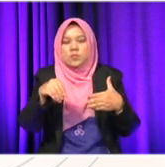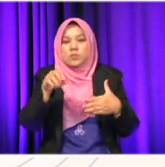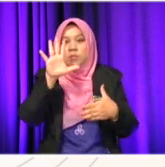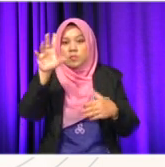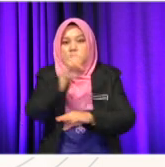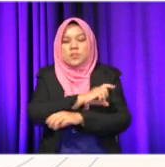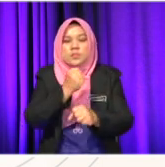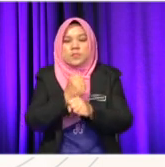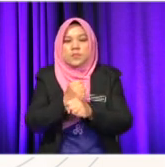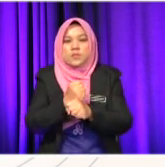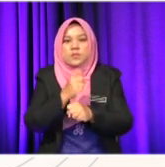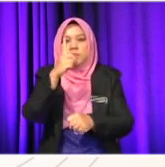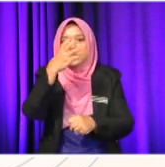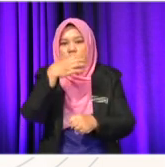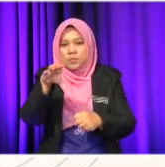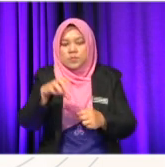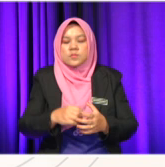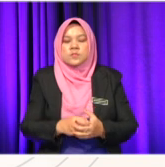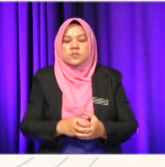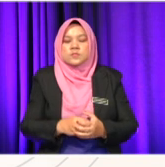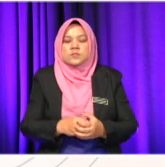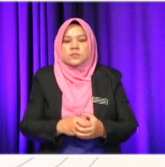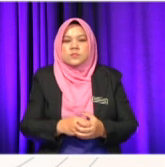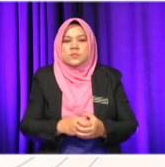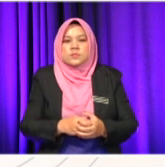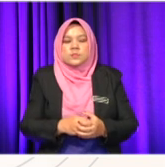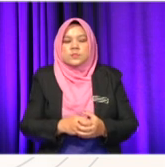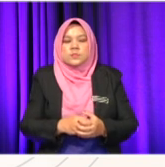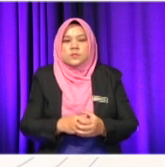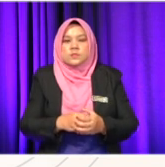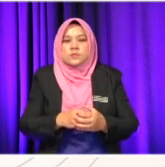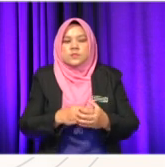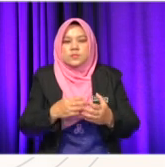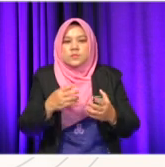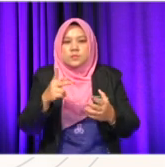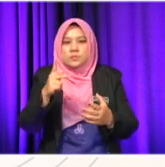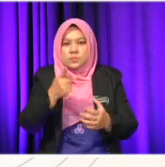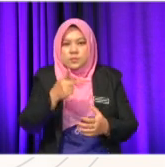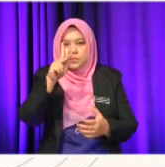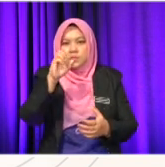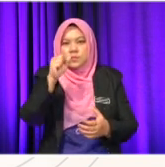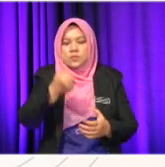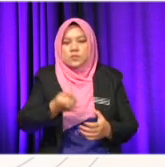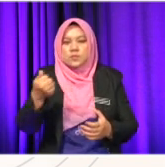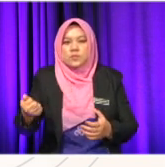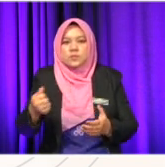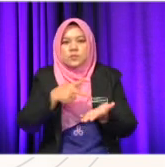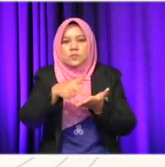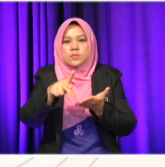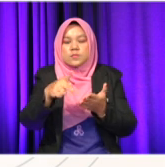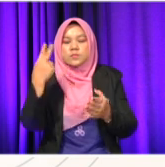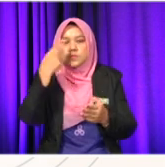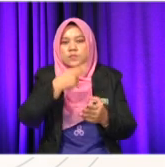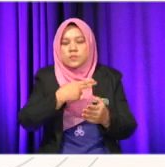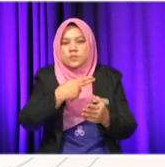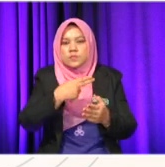kos upah kamu 100 Ringgit Oke seterusnya adalah pembayaran kita terhadap